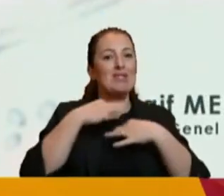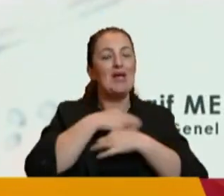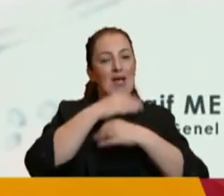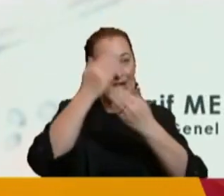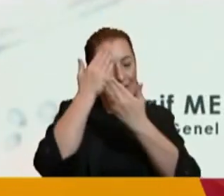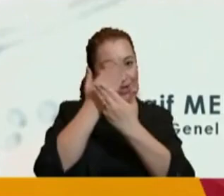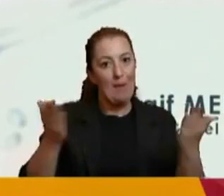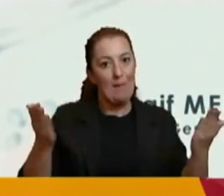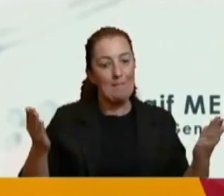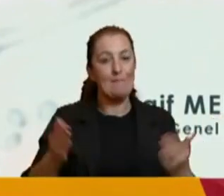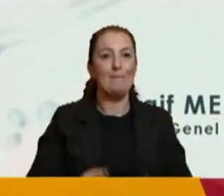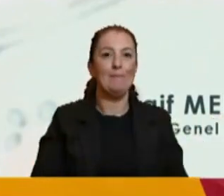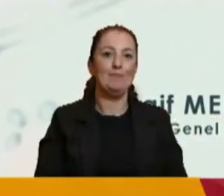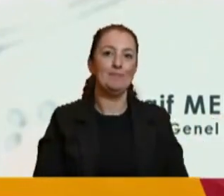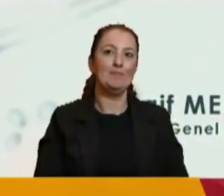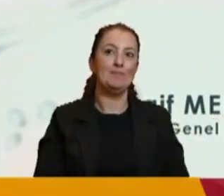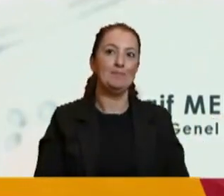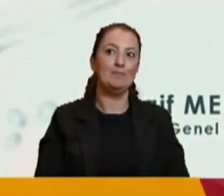selamlıyorum